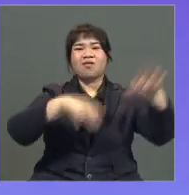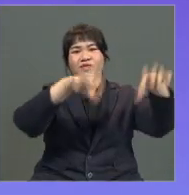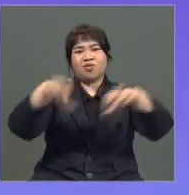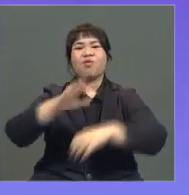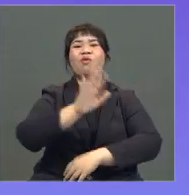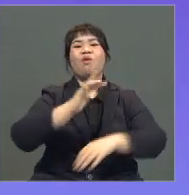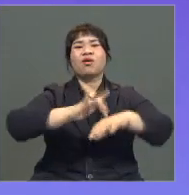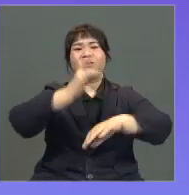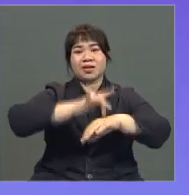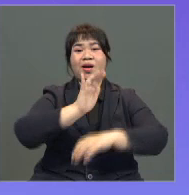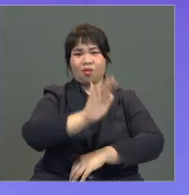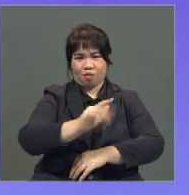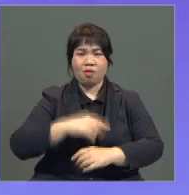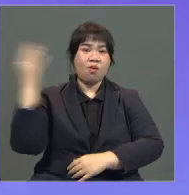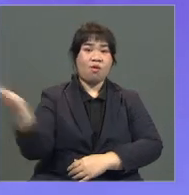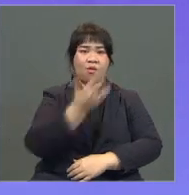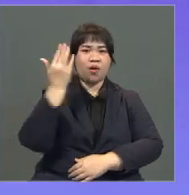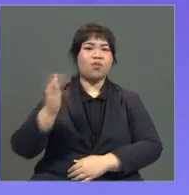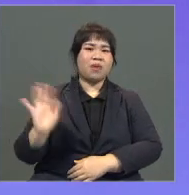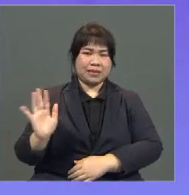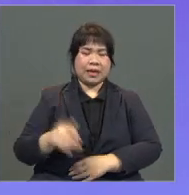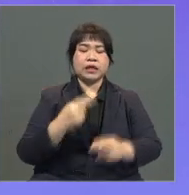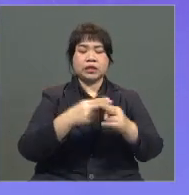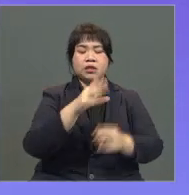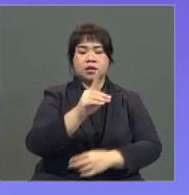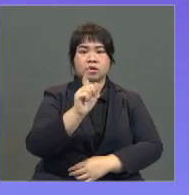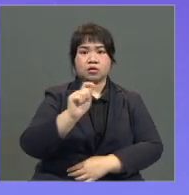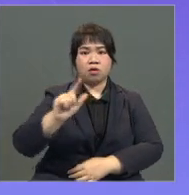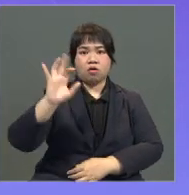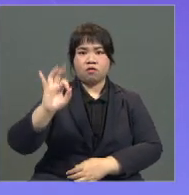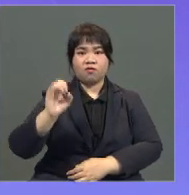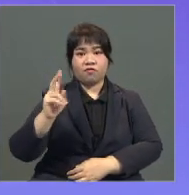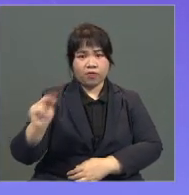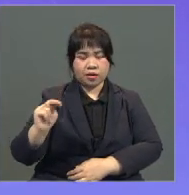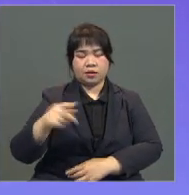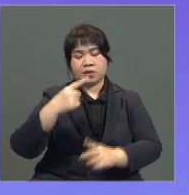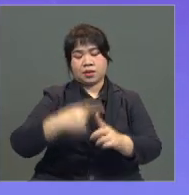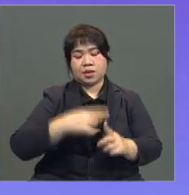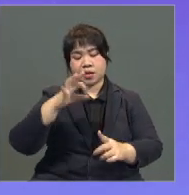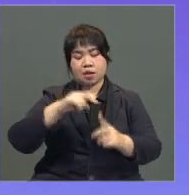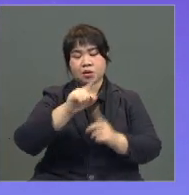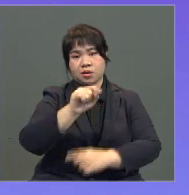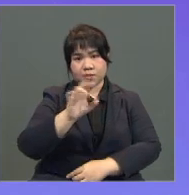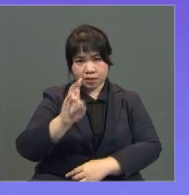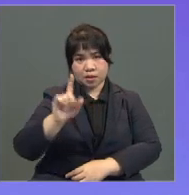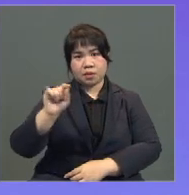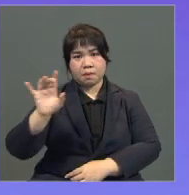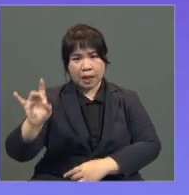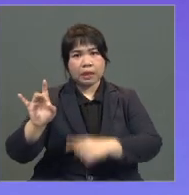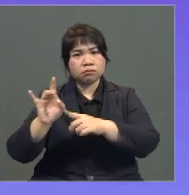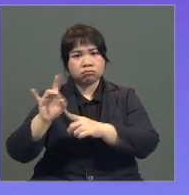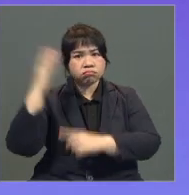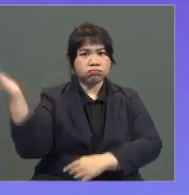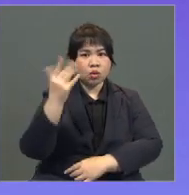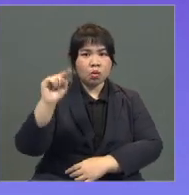อิทธิพลของพายุส่วนข่าวที่บอกว่าพายุดอลฟินกำลังจะเข้ามา 27และ 28กันยายนนี้เรียก